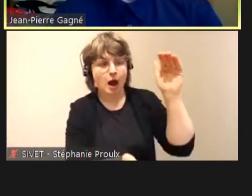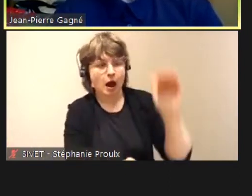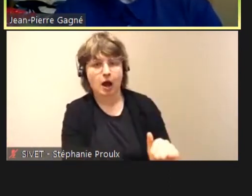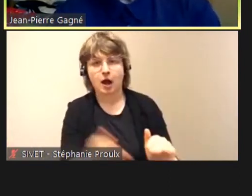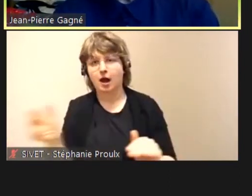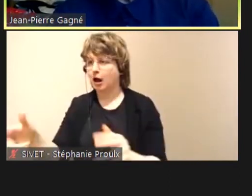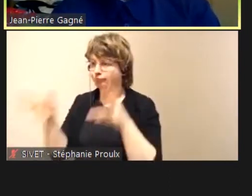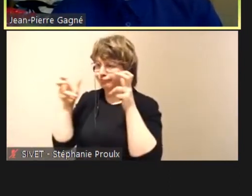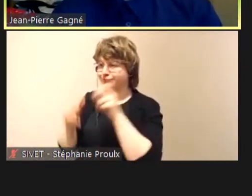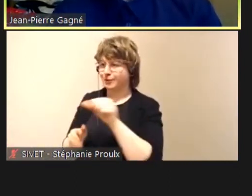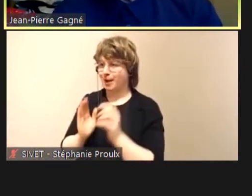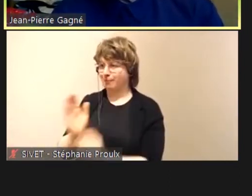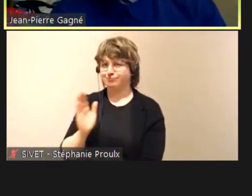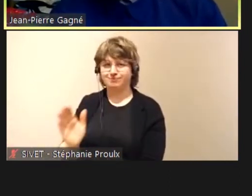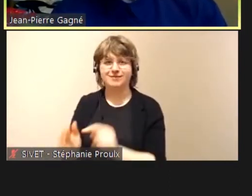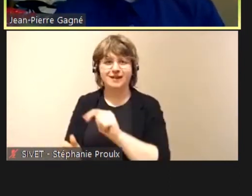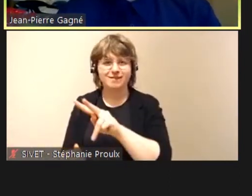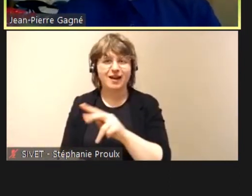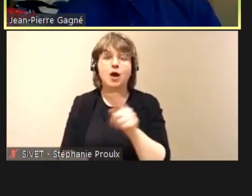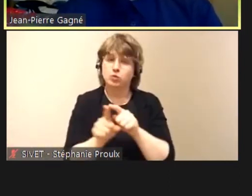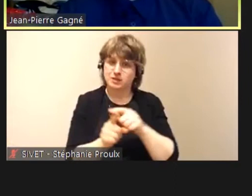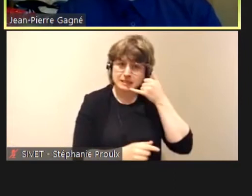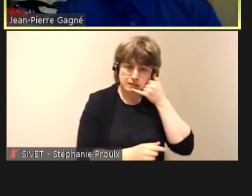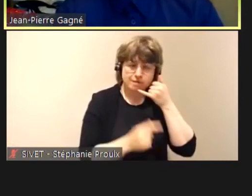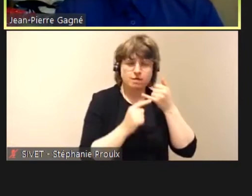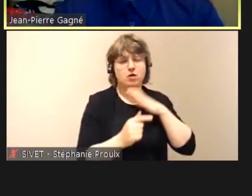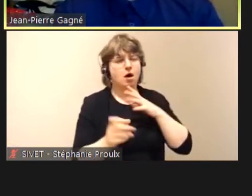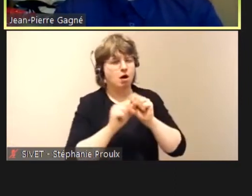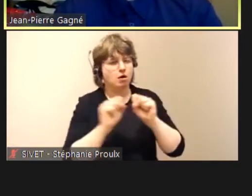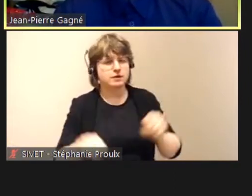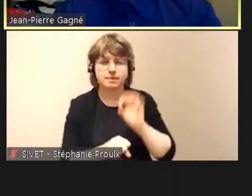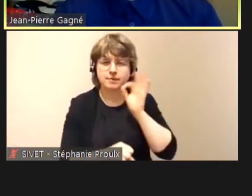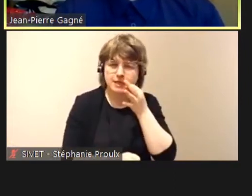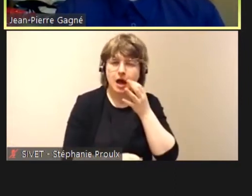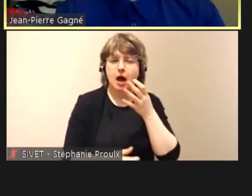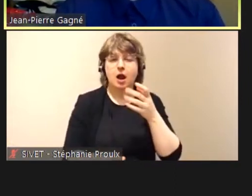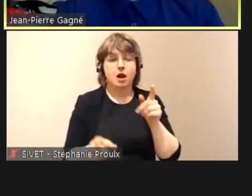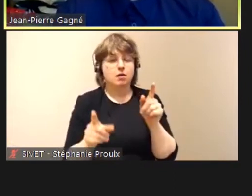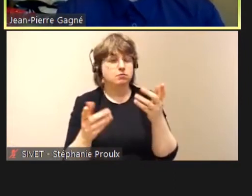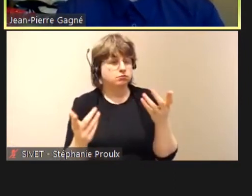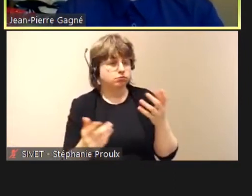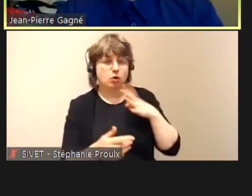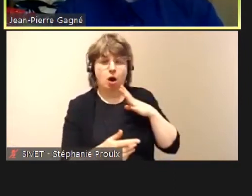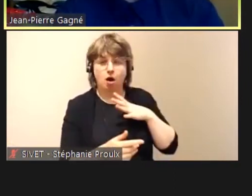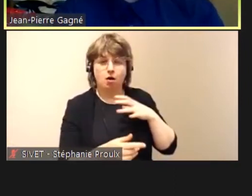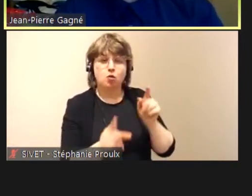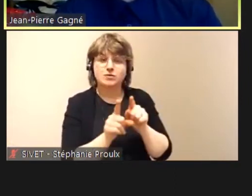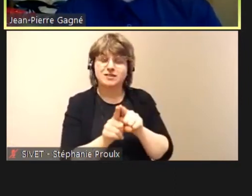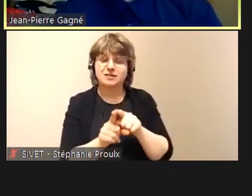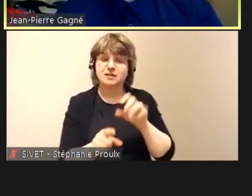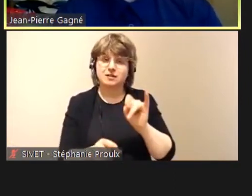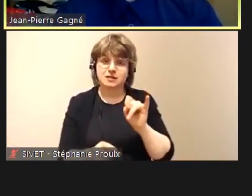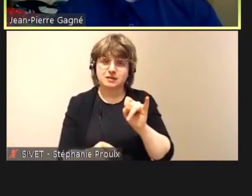maintenant aussi des téléphones qui amplifient le son. Il y a des systèmes, il y a des aides techniques qui peuvent être utilisées quand les personnes ont surtout de